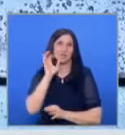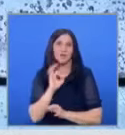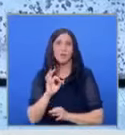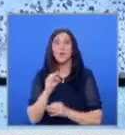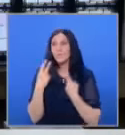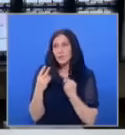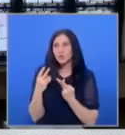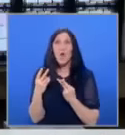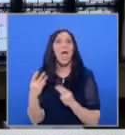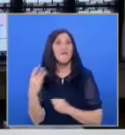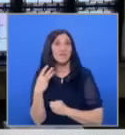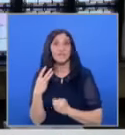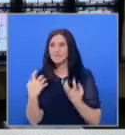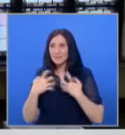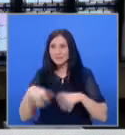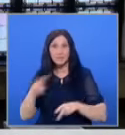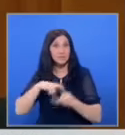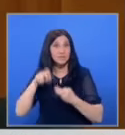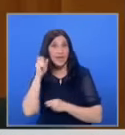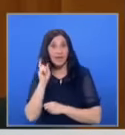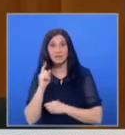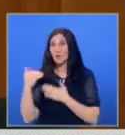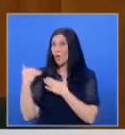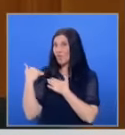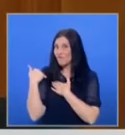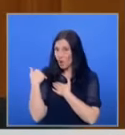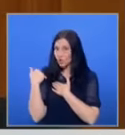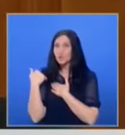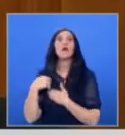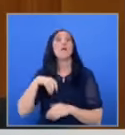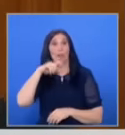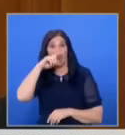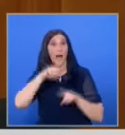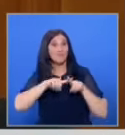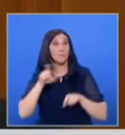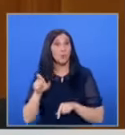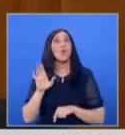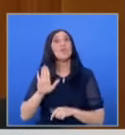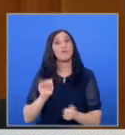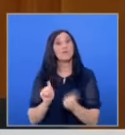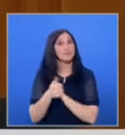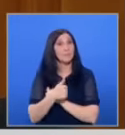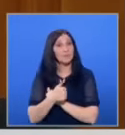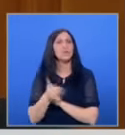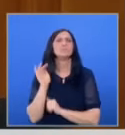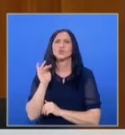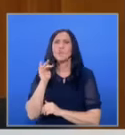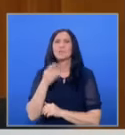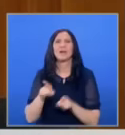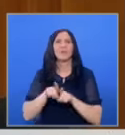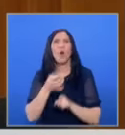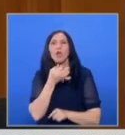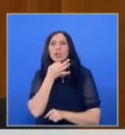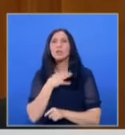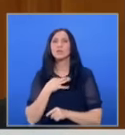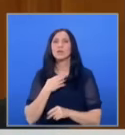ефективен механизъм за търсене на наказателна отговорност и на главния прокурор и на неговите заместници ще бъде глътка свеж